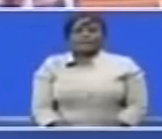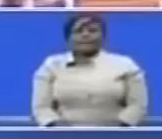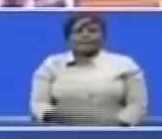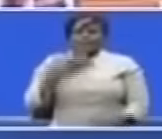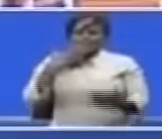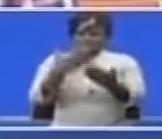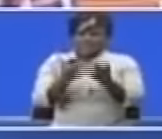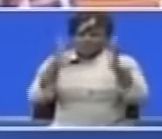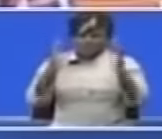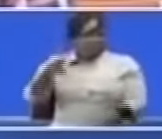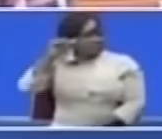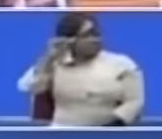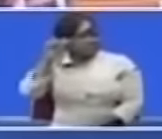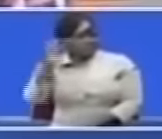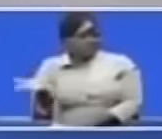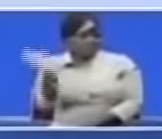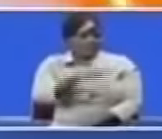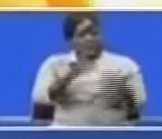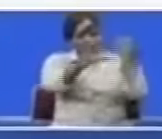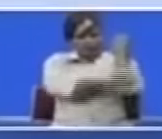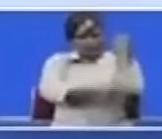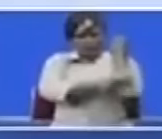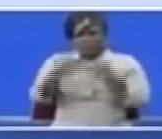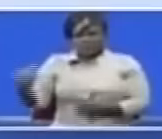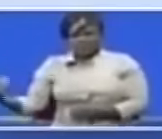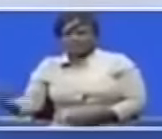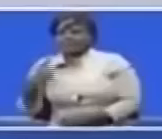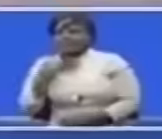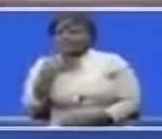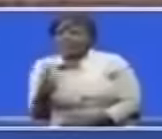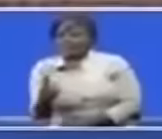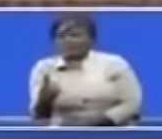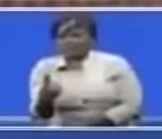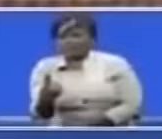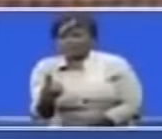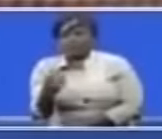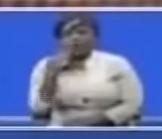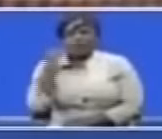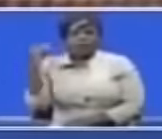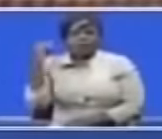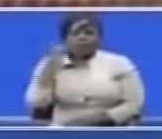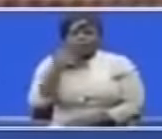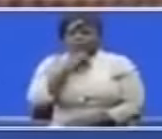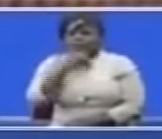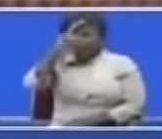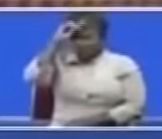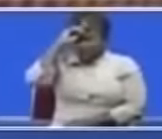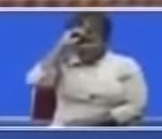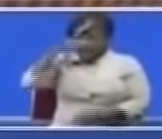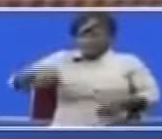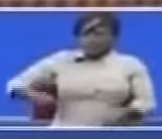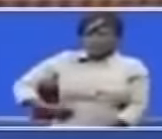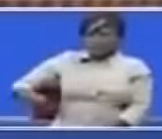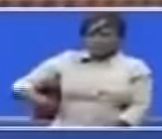Na asante sana Alimanzi. Tukirejea humu nchini, takriban watoto 100 kutoka makao ya watoto yatima wanadaiwa kulala